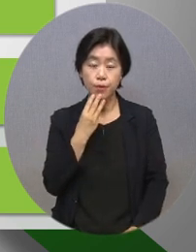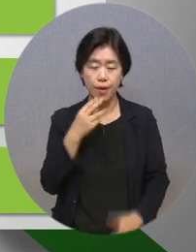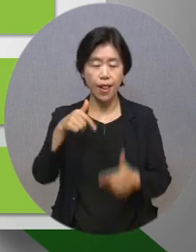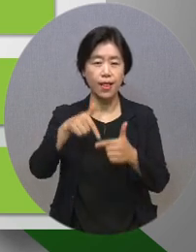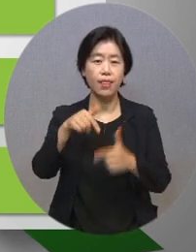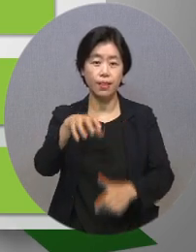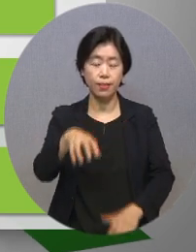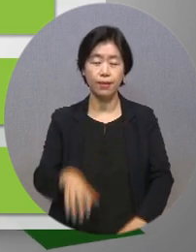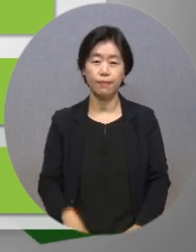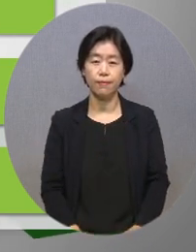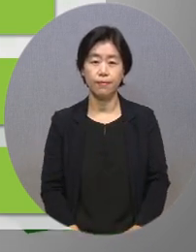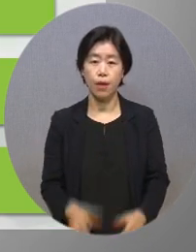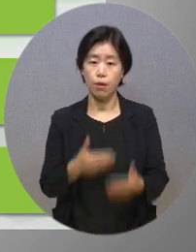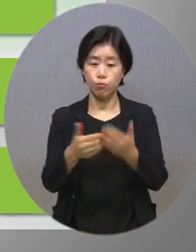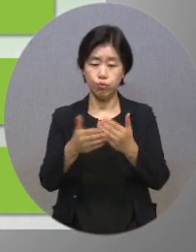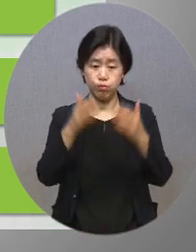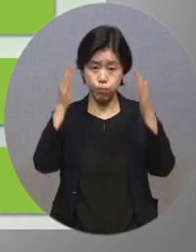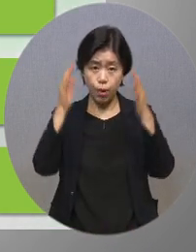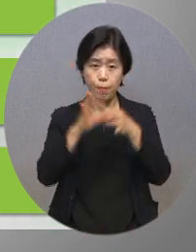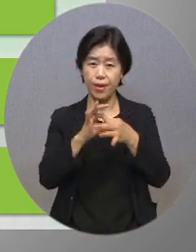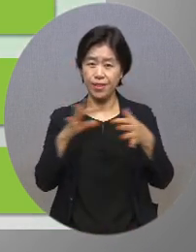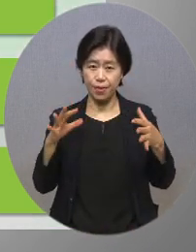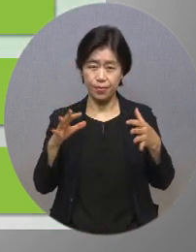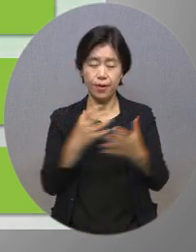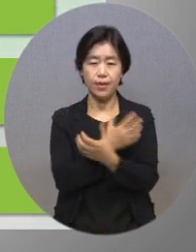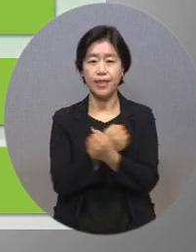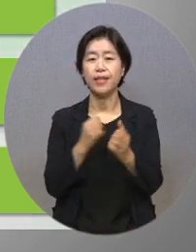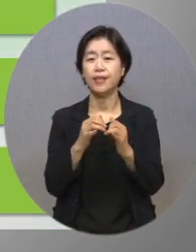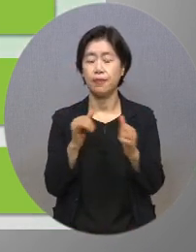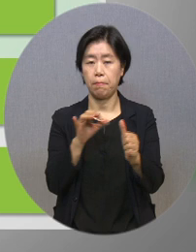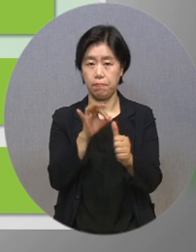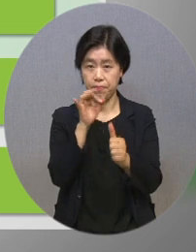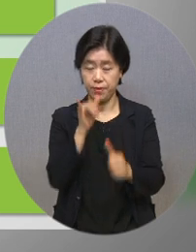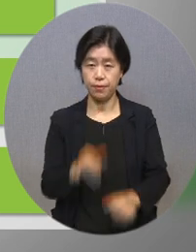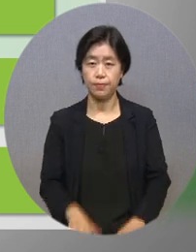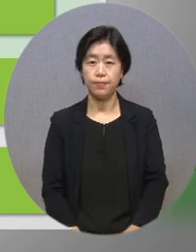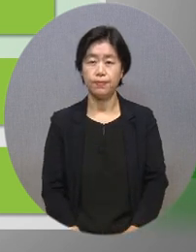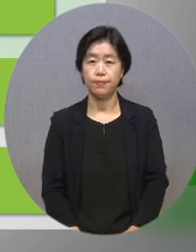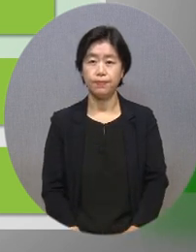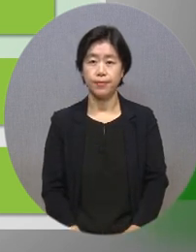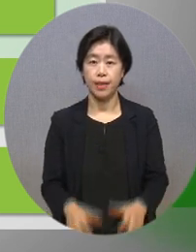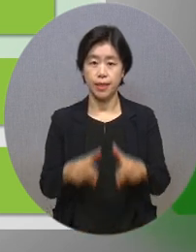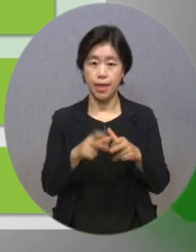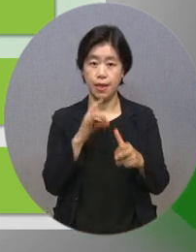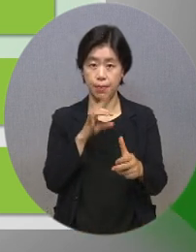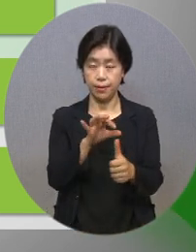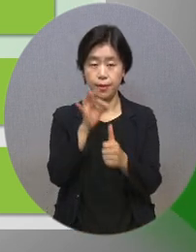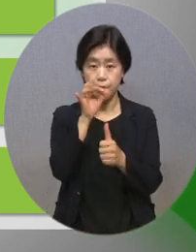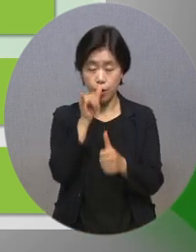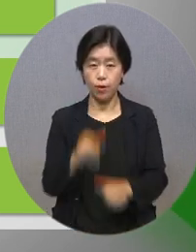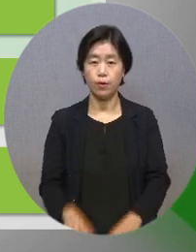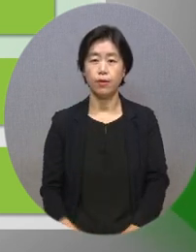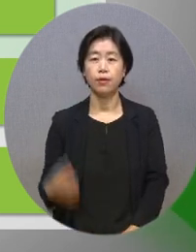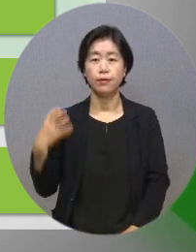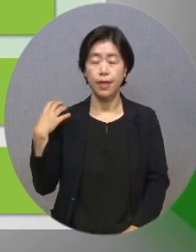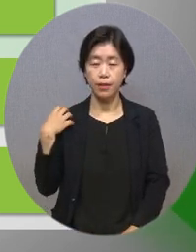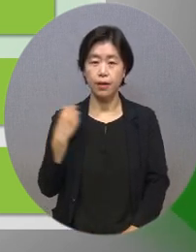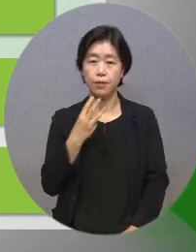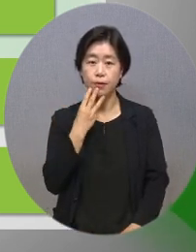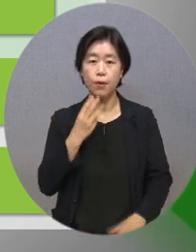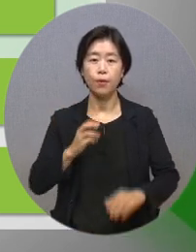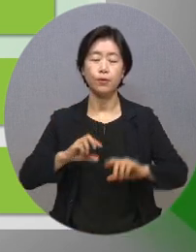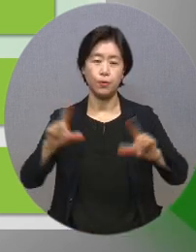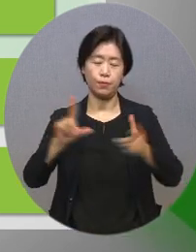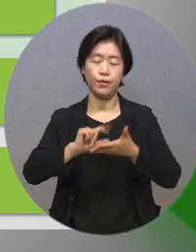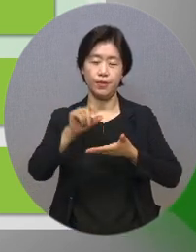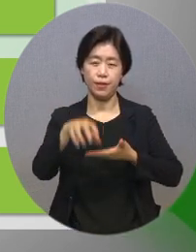강남구입니다. 경력과 학력은 무관하며 계약직을 채용합니다. 장애인만 채용하며 담당 지사는 서울